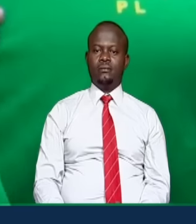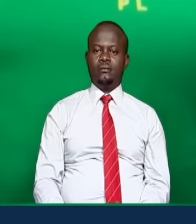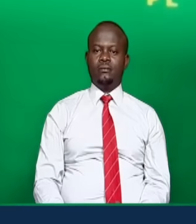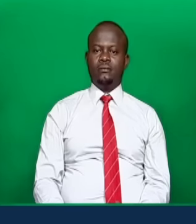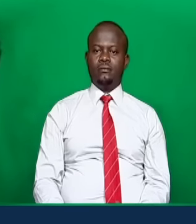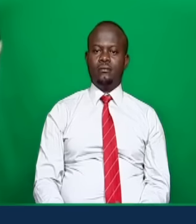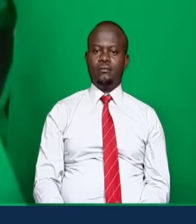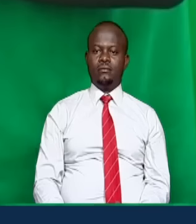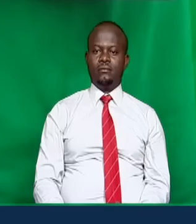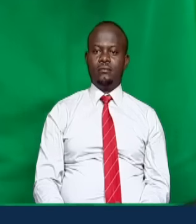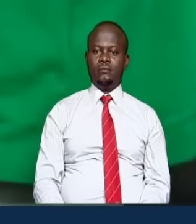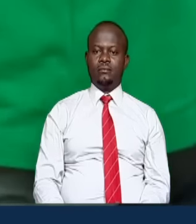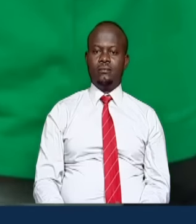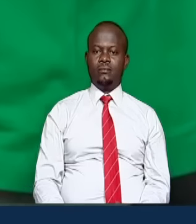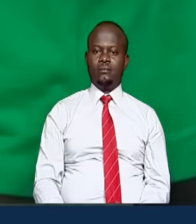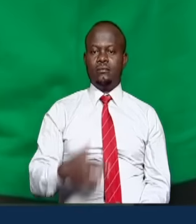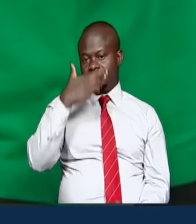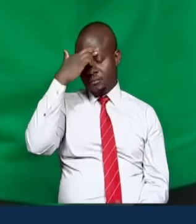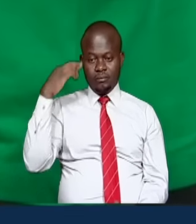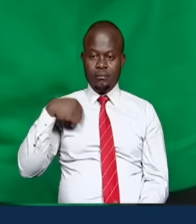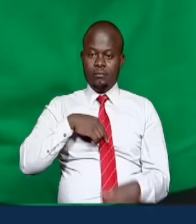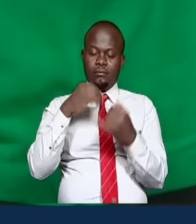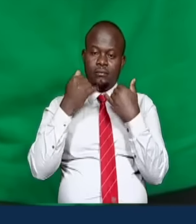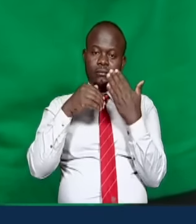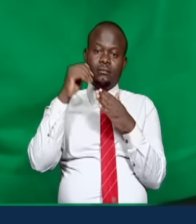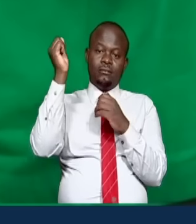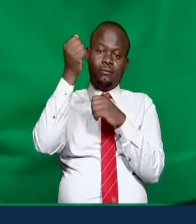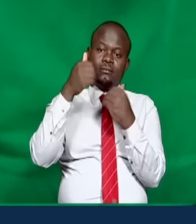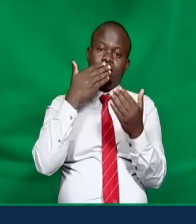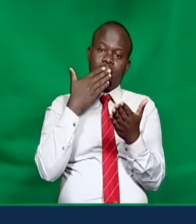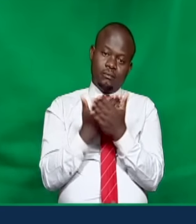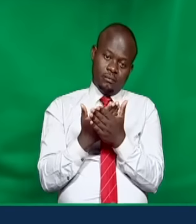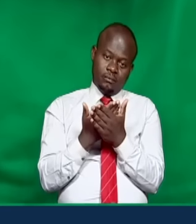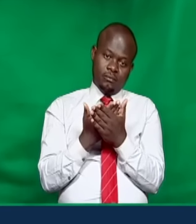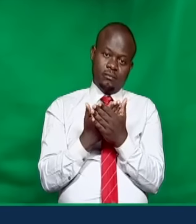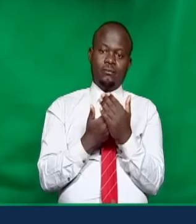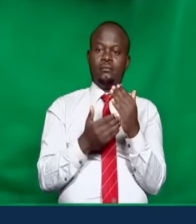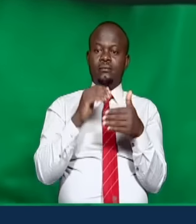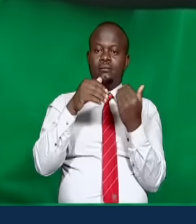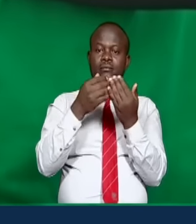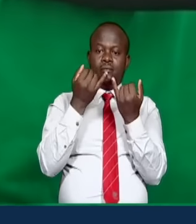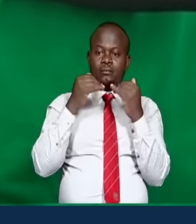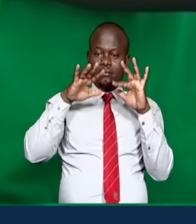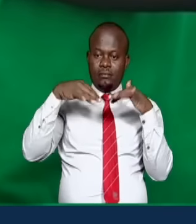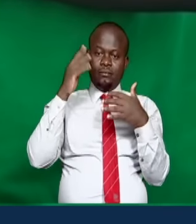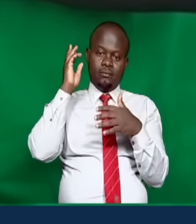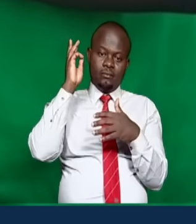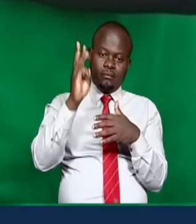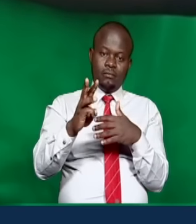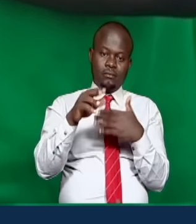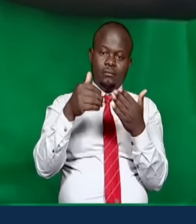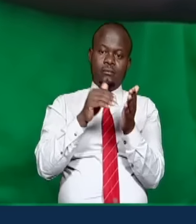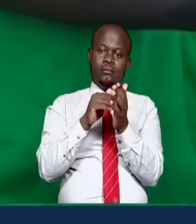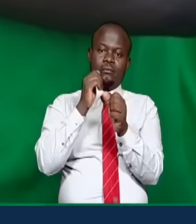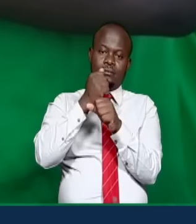Mpamvu batugejeho imigabo n'imigambi myiza batubwiye ikintu